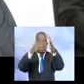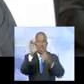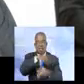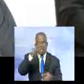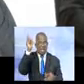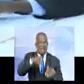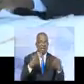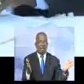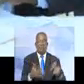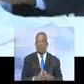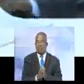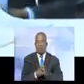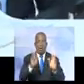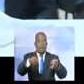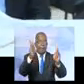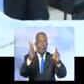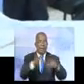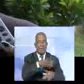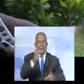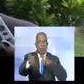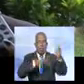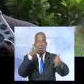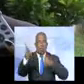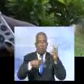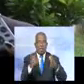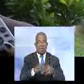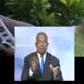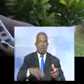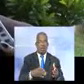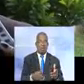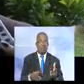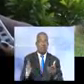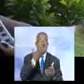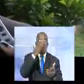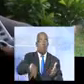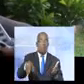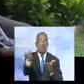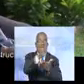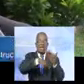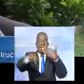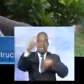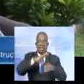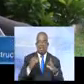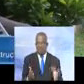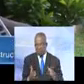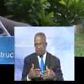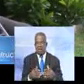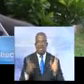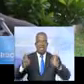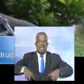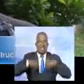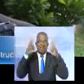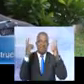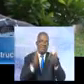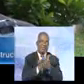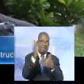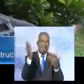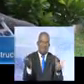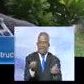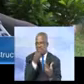meilleur aux populations s'impose aujourd'hui. Ce qu'on doit comprendre, c'est l'engagement du gouvernement